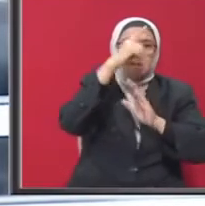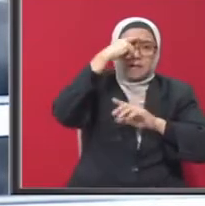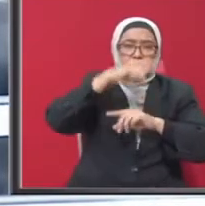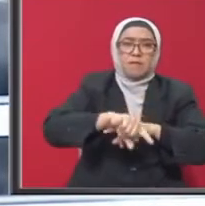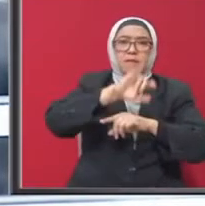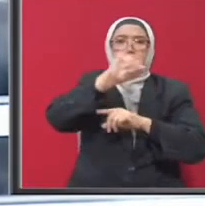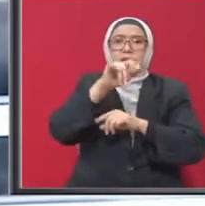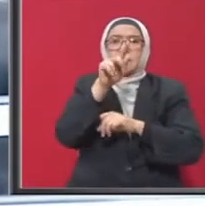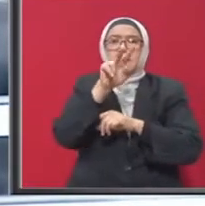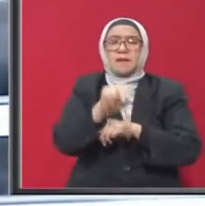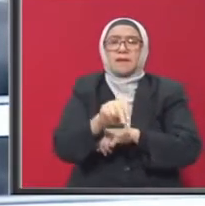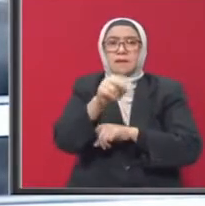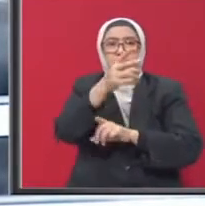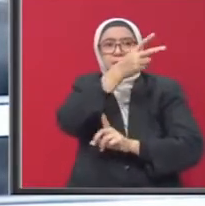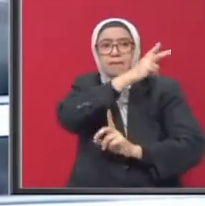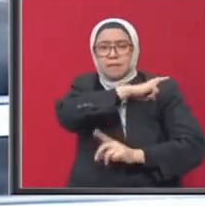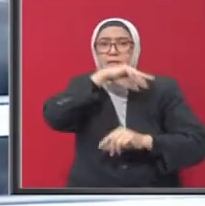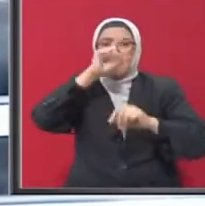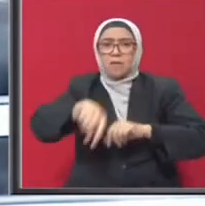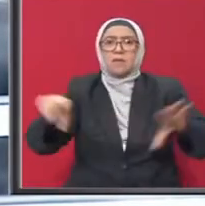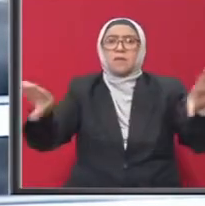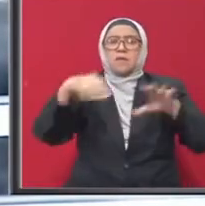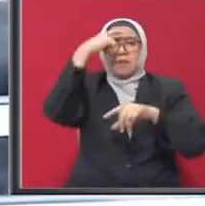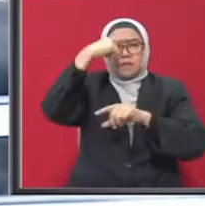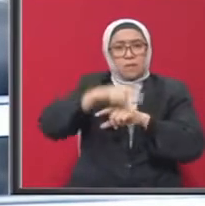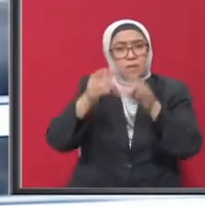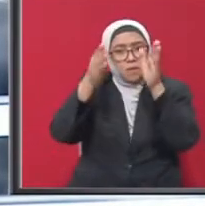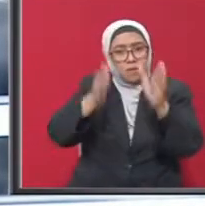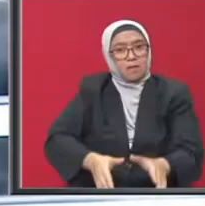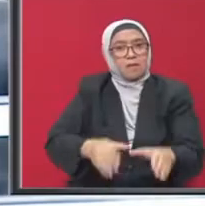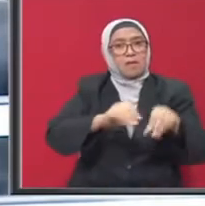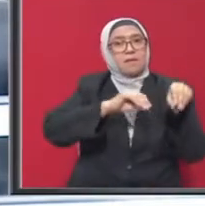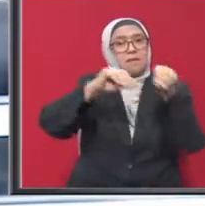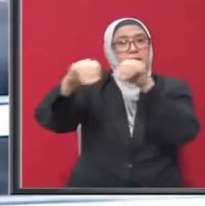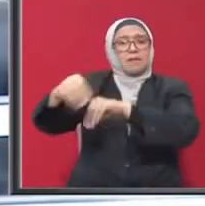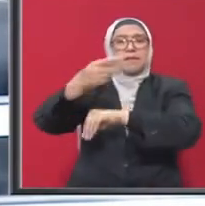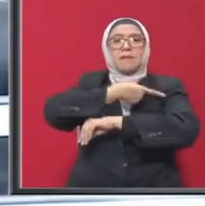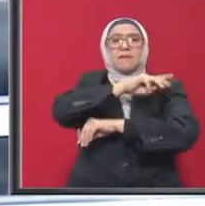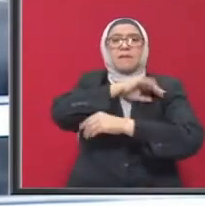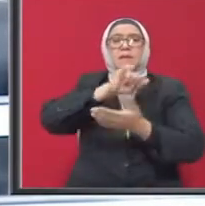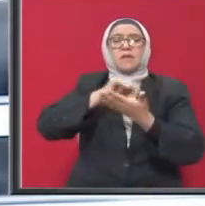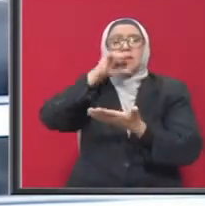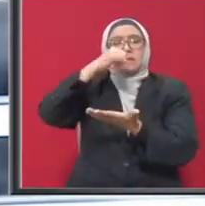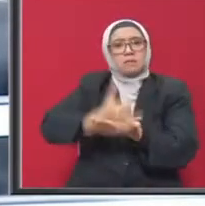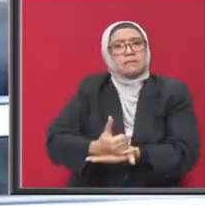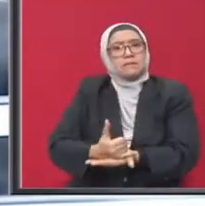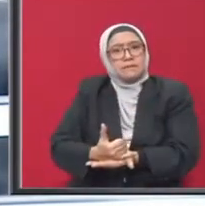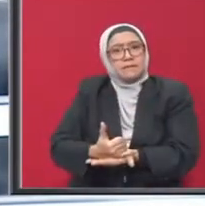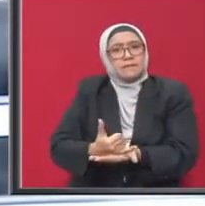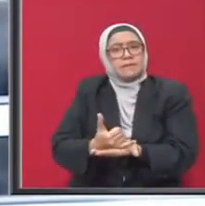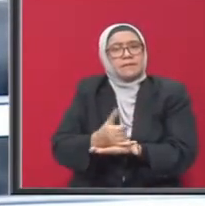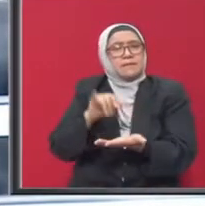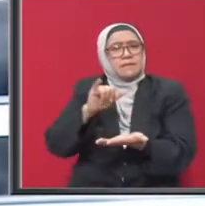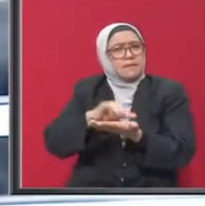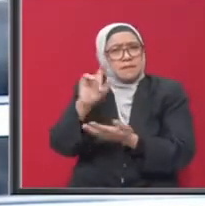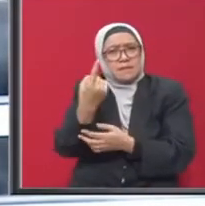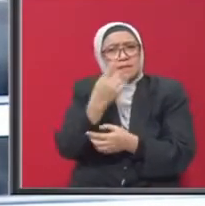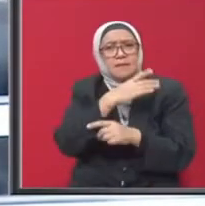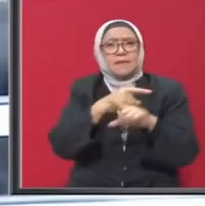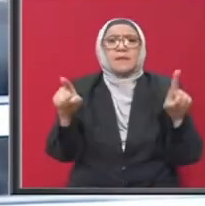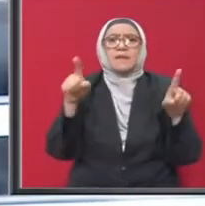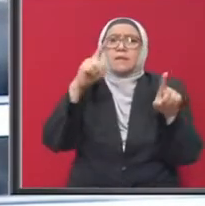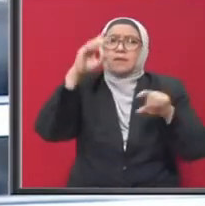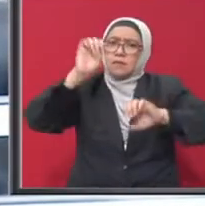kenaikan pangkat juga perlu dilakukan supaya mereka yang dipindahkan ke Kementerian hormat tidak hanya Terpuruk di situ dan penilaiannya tidak